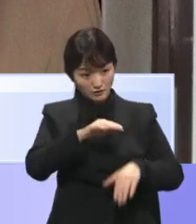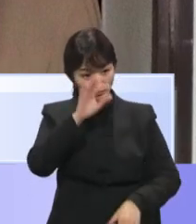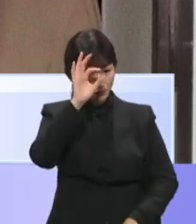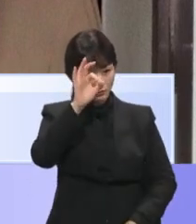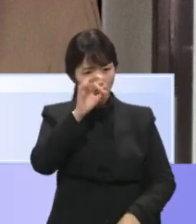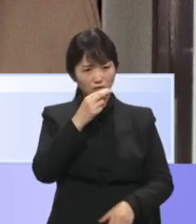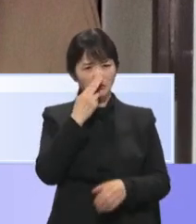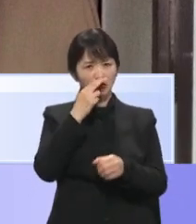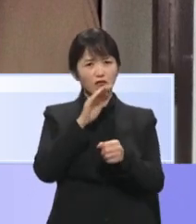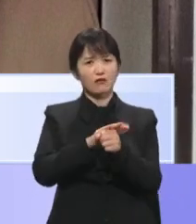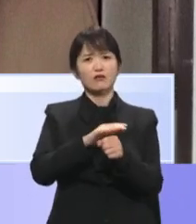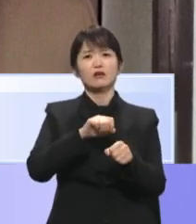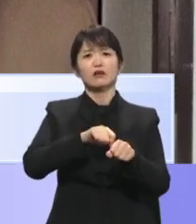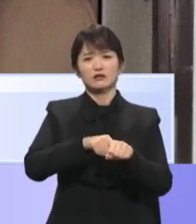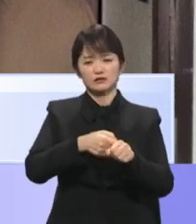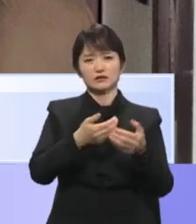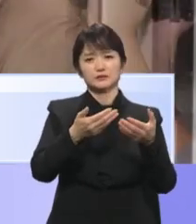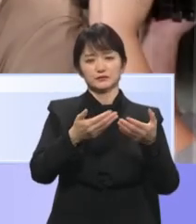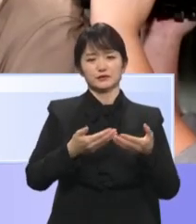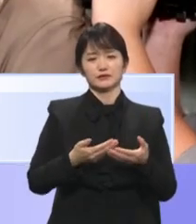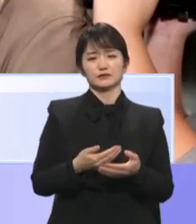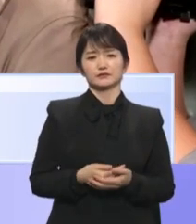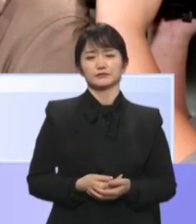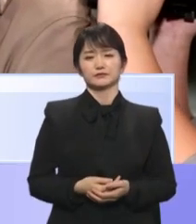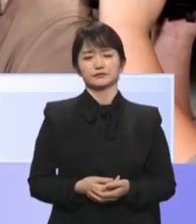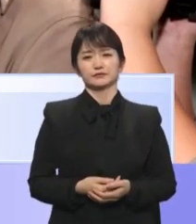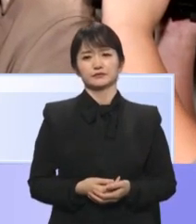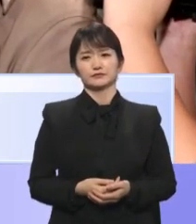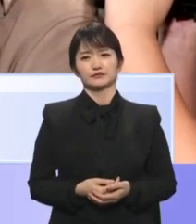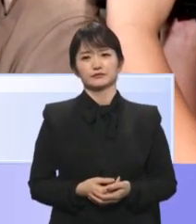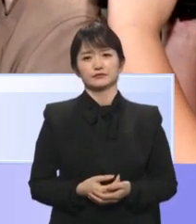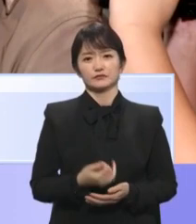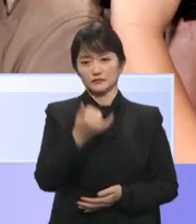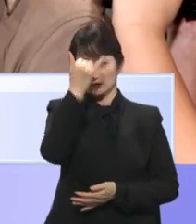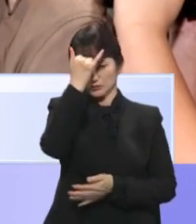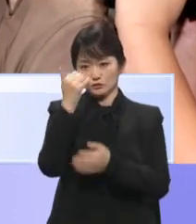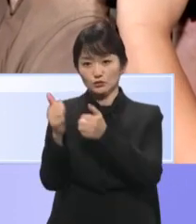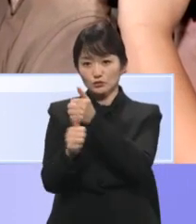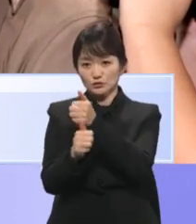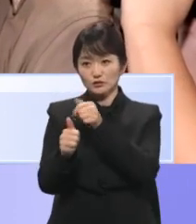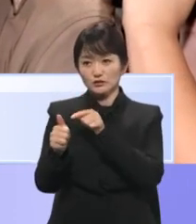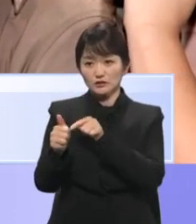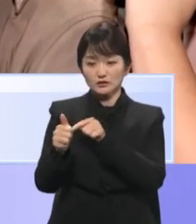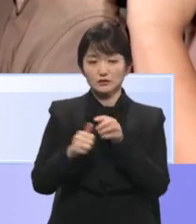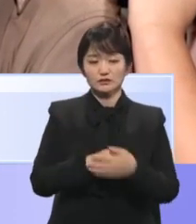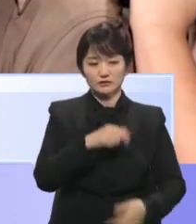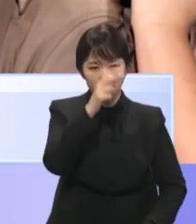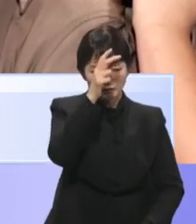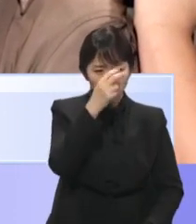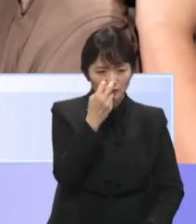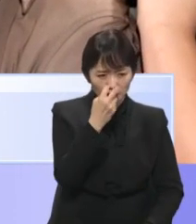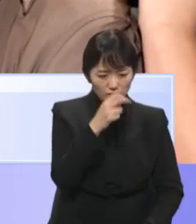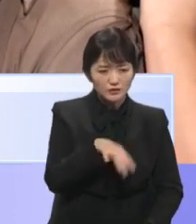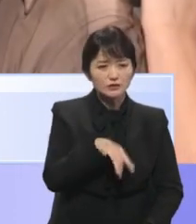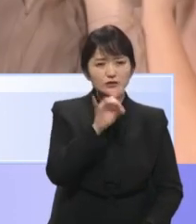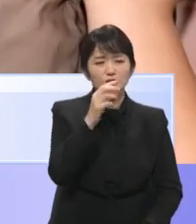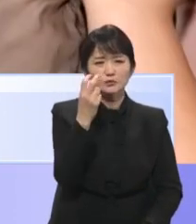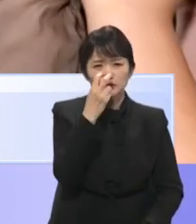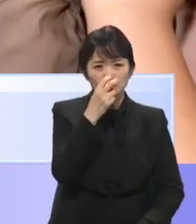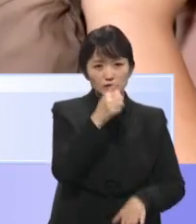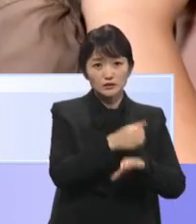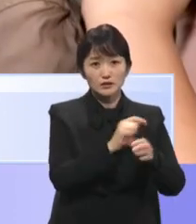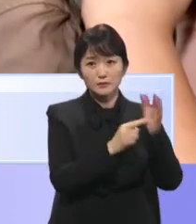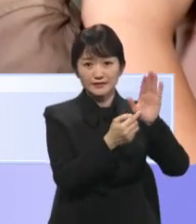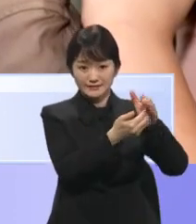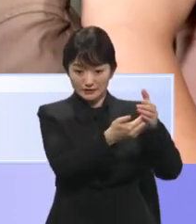징계를 받은게 사실이거든요 그리고 거기에 대해서는 원래는 윤리라는 곳이 어떤 경찰 조사나 그 초동 수사의 결과가 나오기 전에